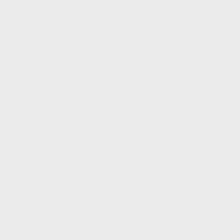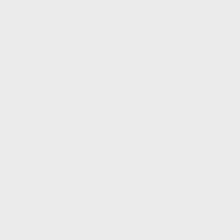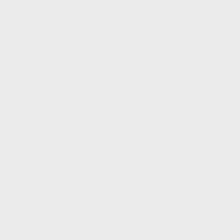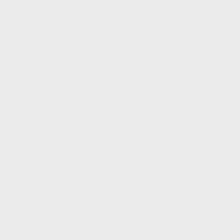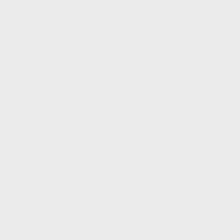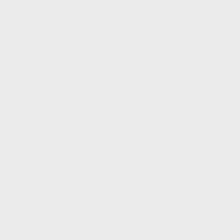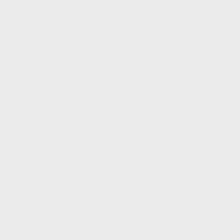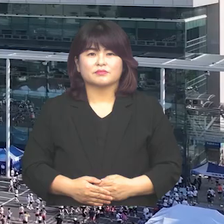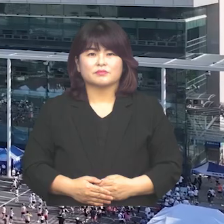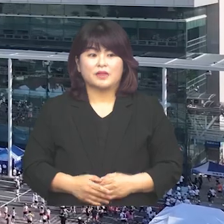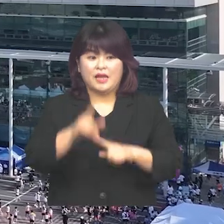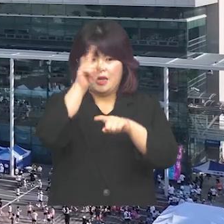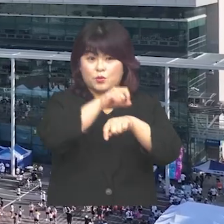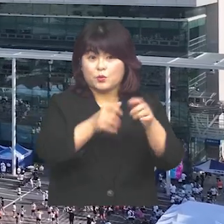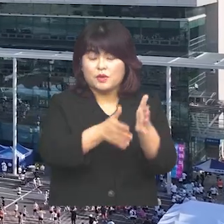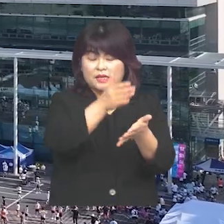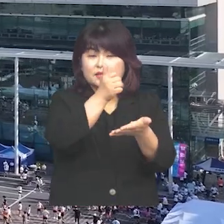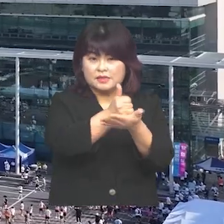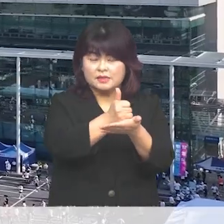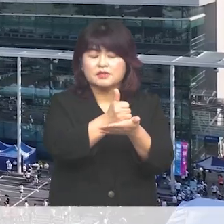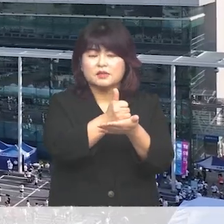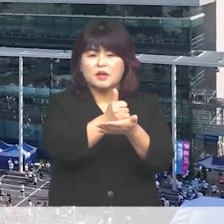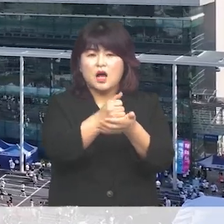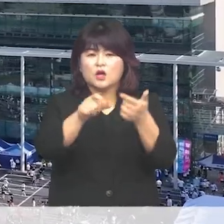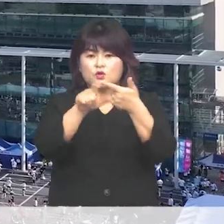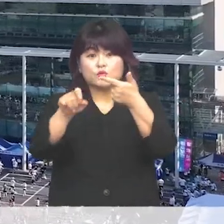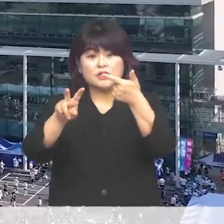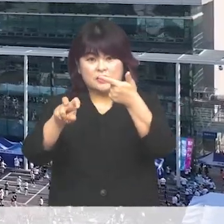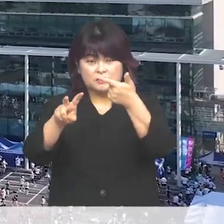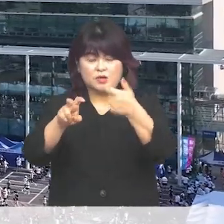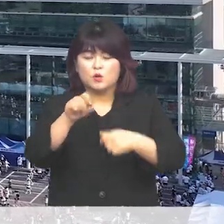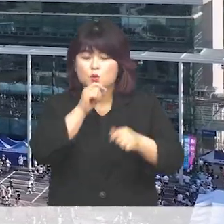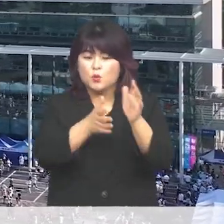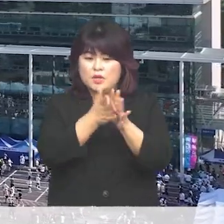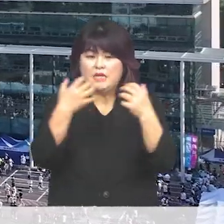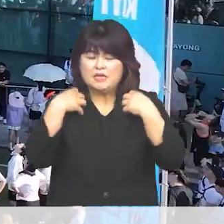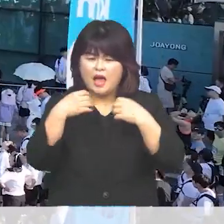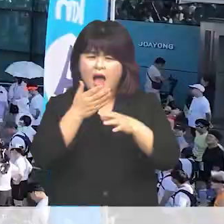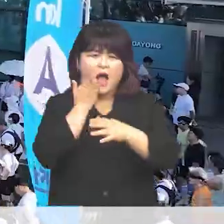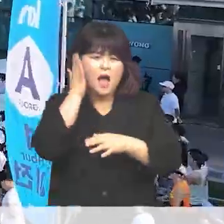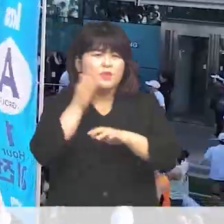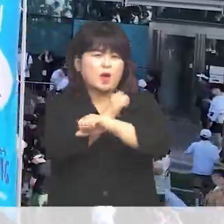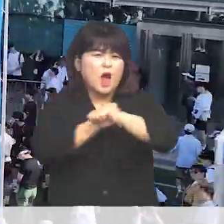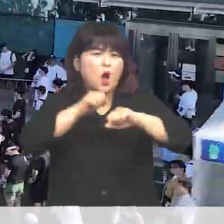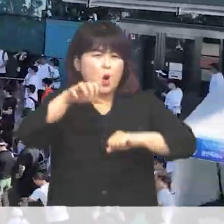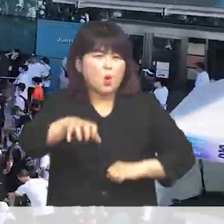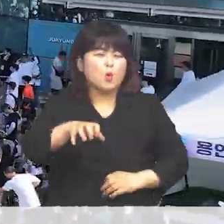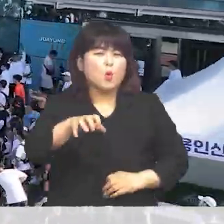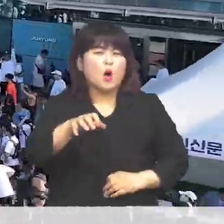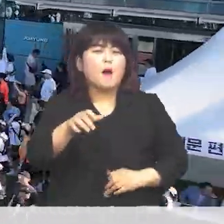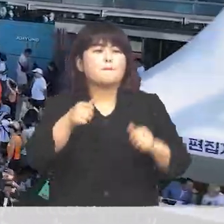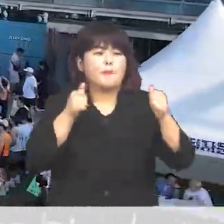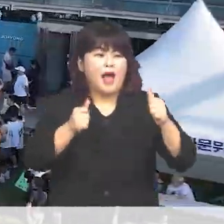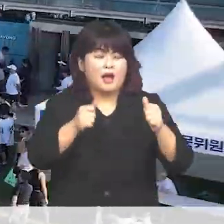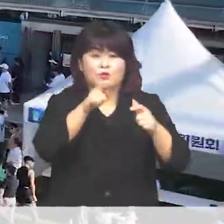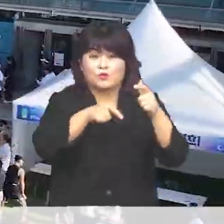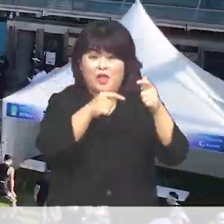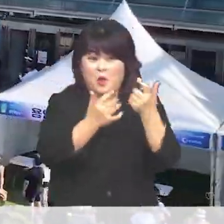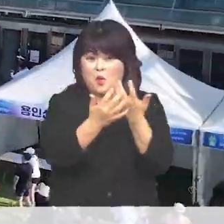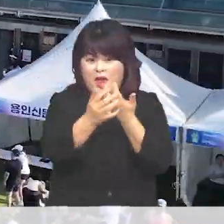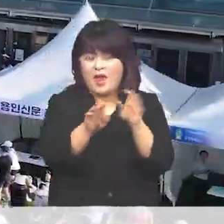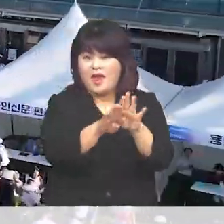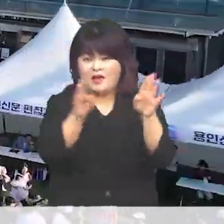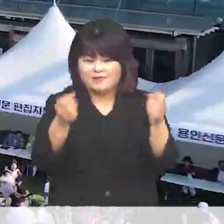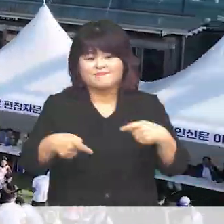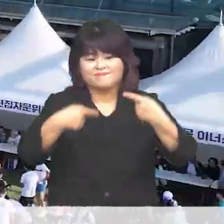이상일 용인특례시장은 지난 22일 시청 하늘광장에서 열린 용인 마라톤